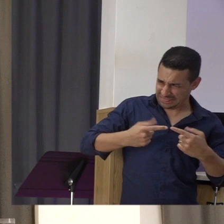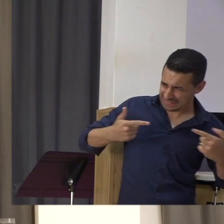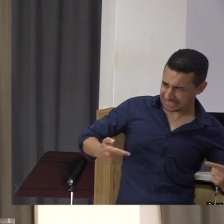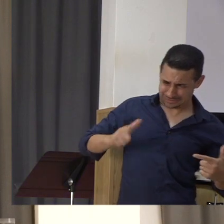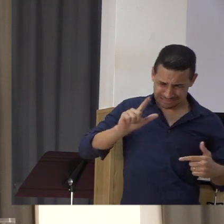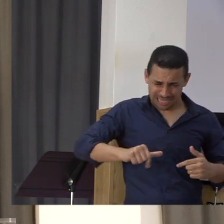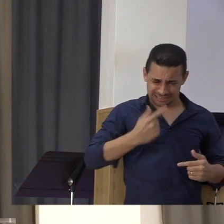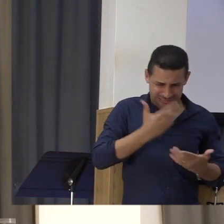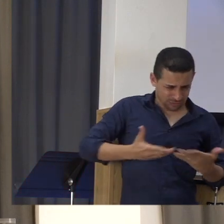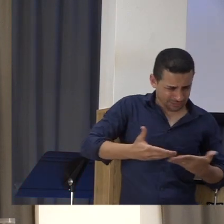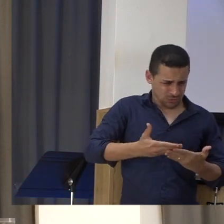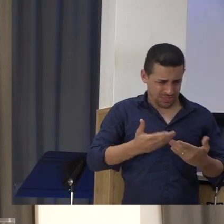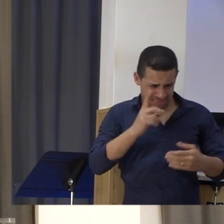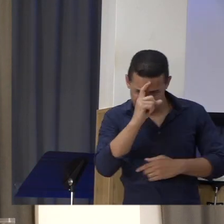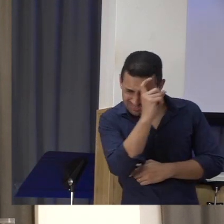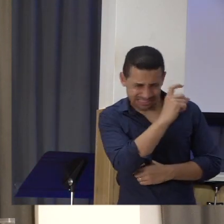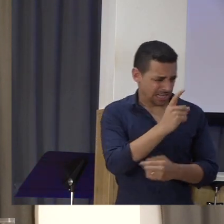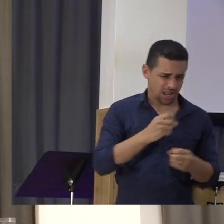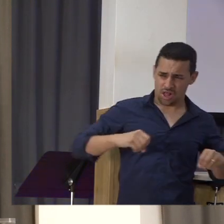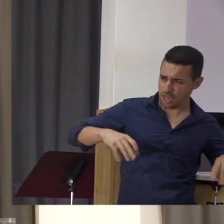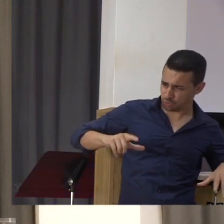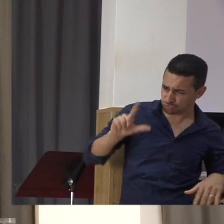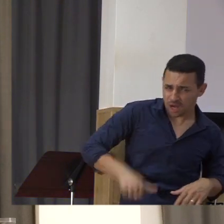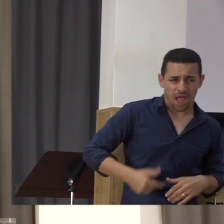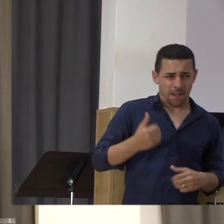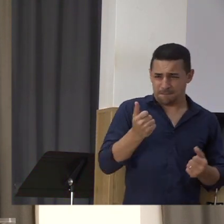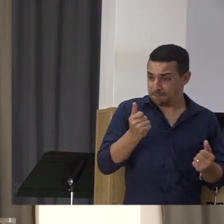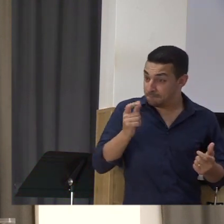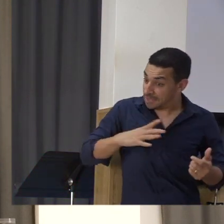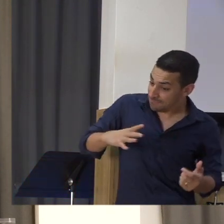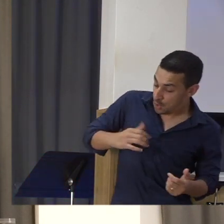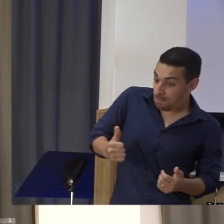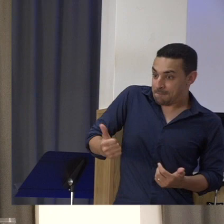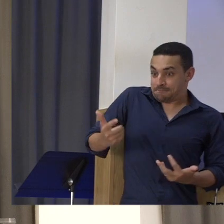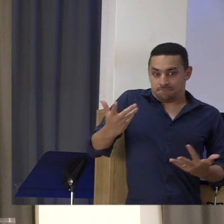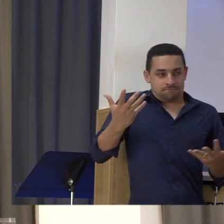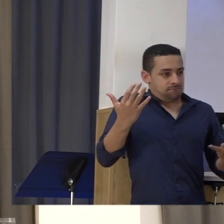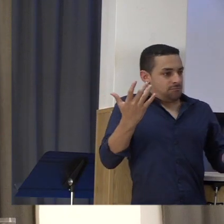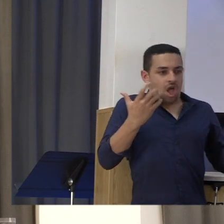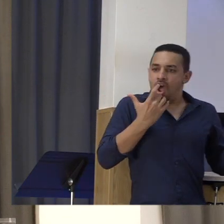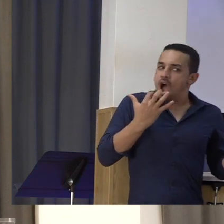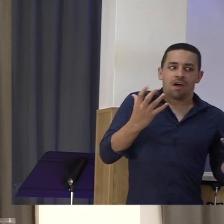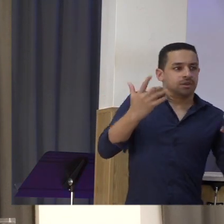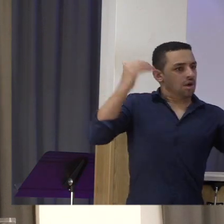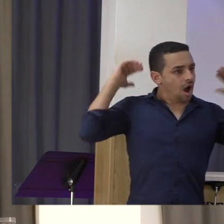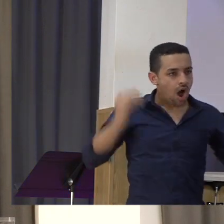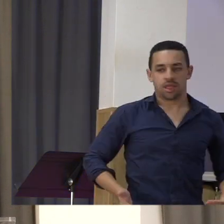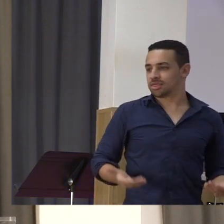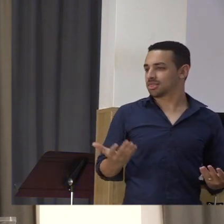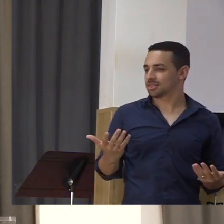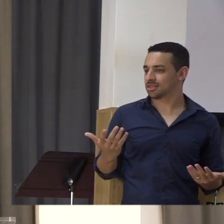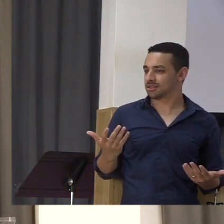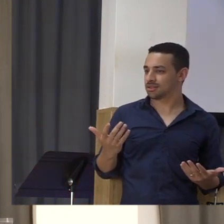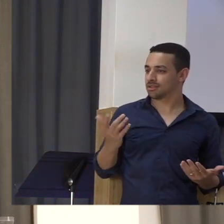situations difficiles, il y avait des moments de découragement. Plusieurs fois lui-même, il a envie de tout arrêter. Il y a même un moment